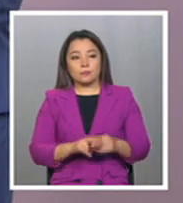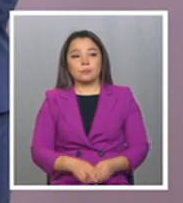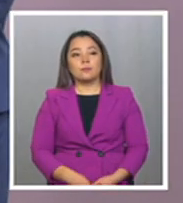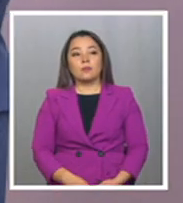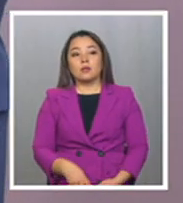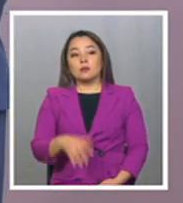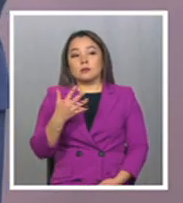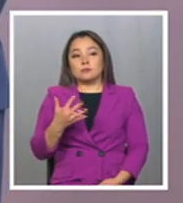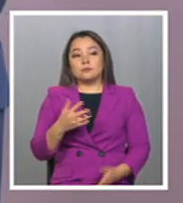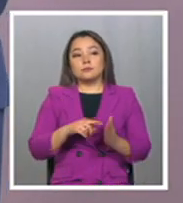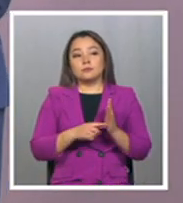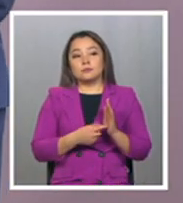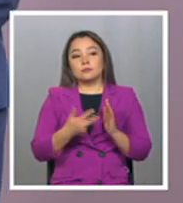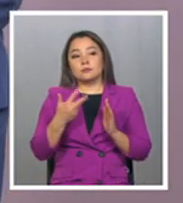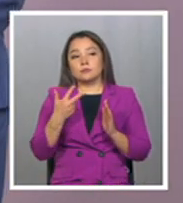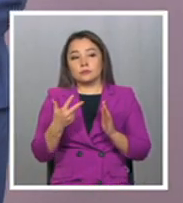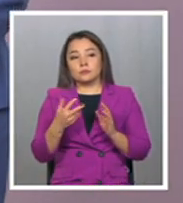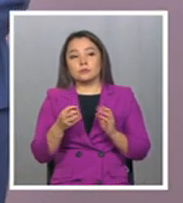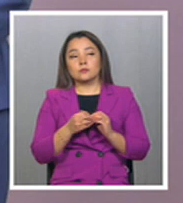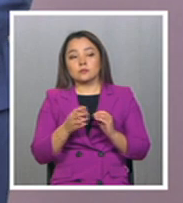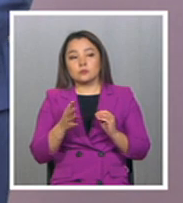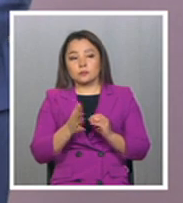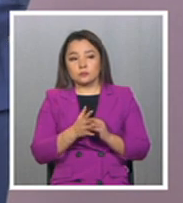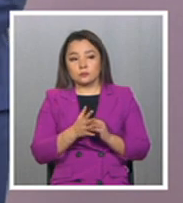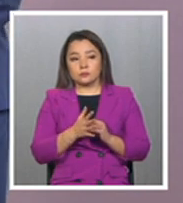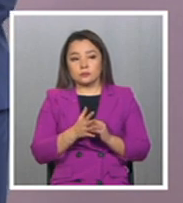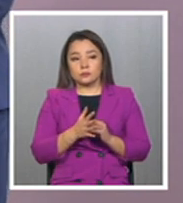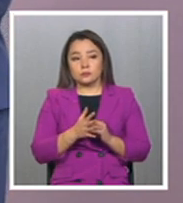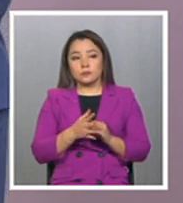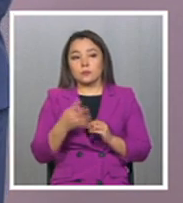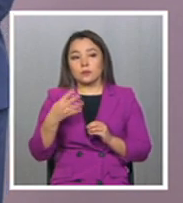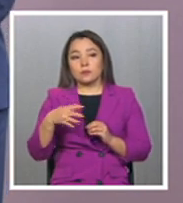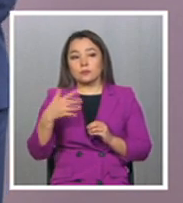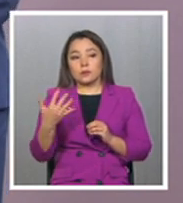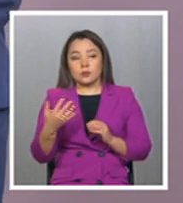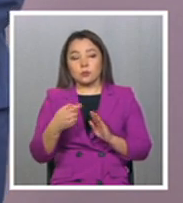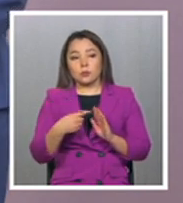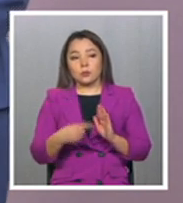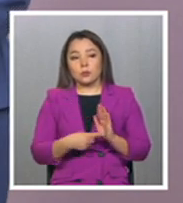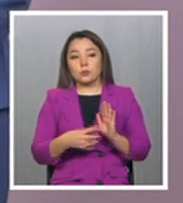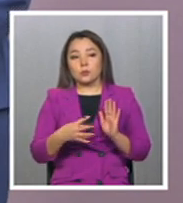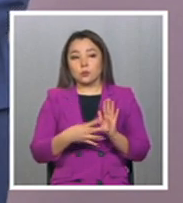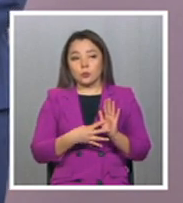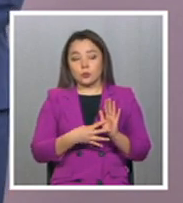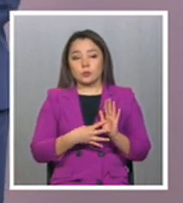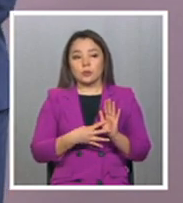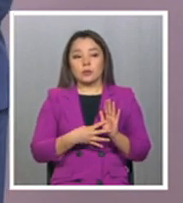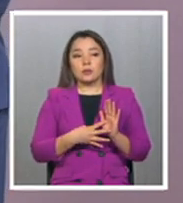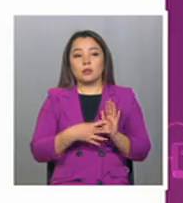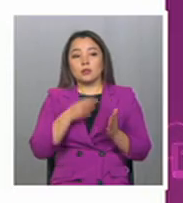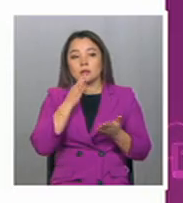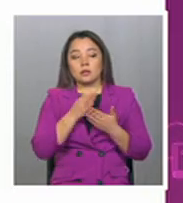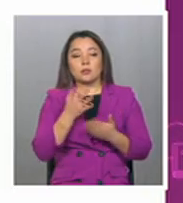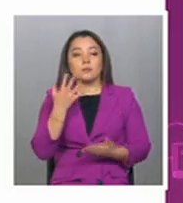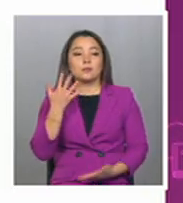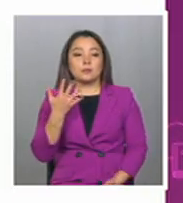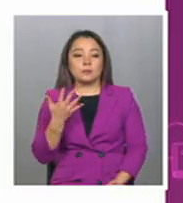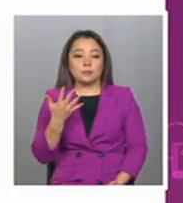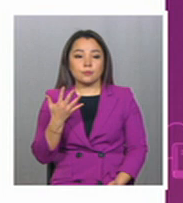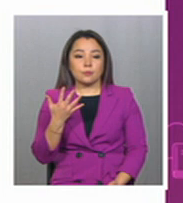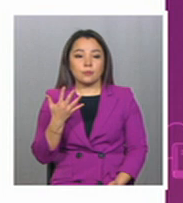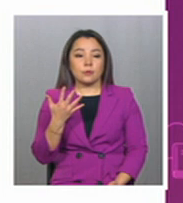пен 3 сандарының көбейтіндісі 15-ке тең. 45 пен 9 сандарының бөліндісі 5-ке